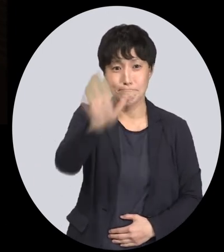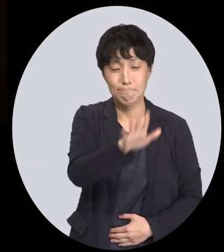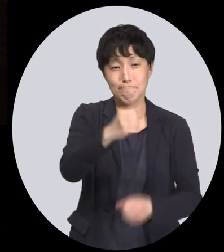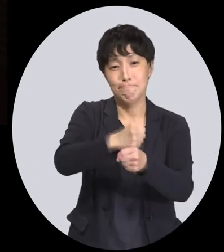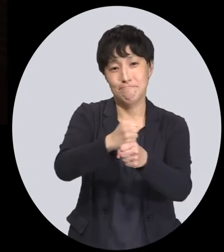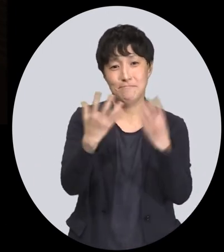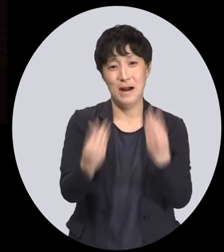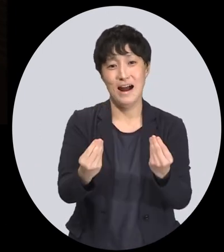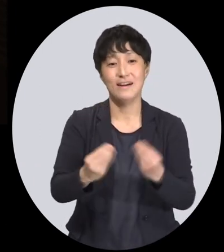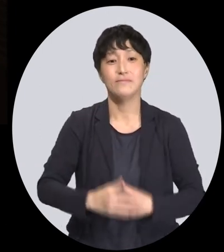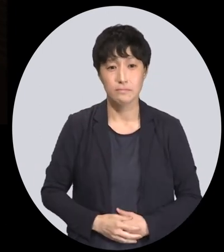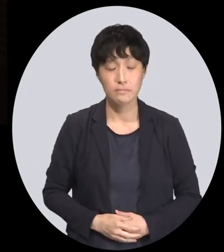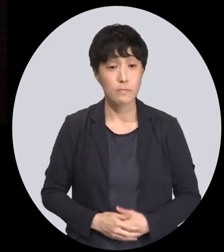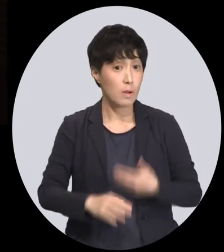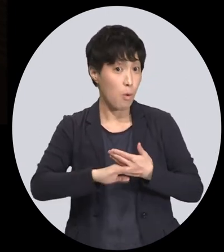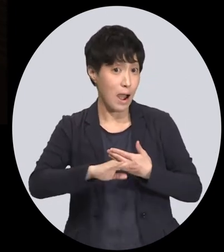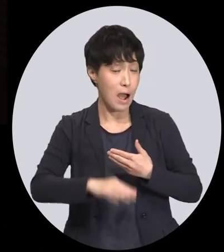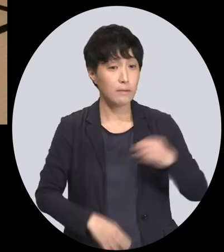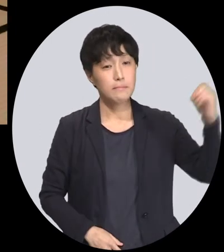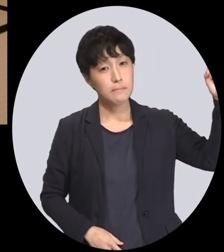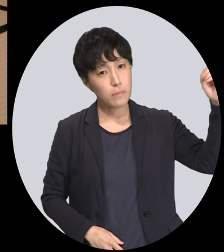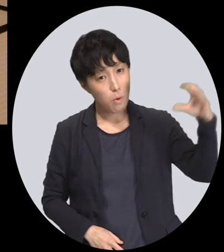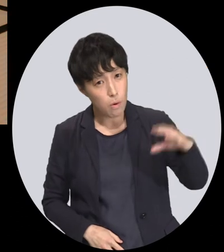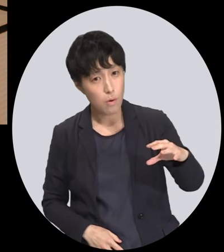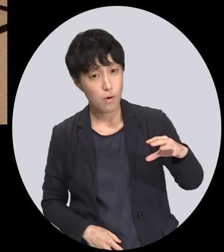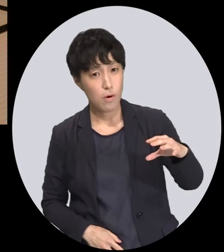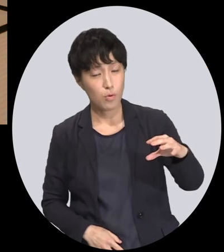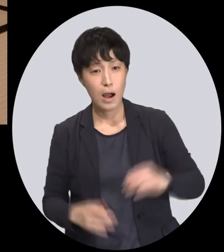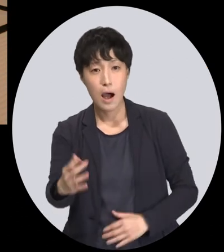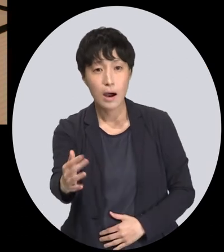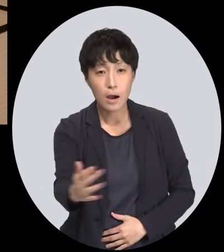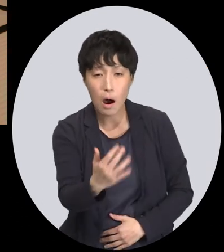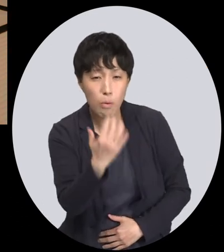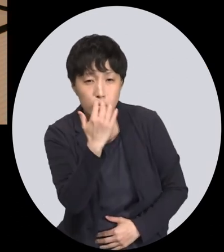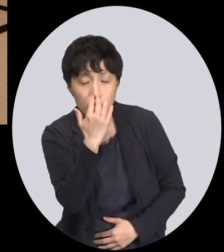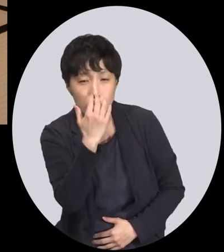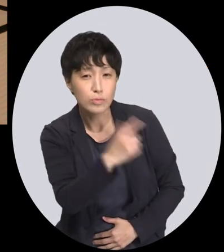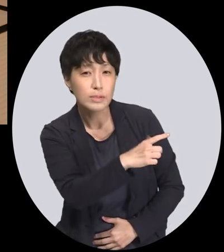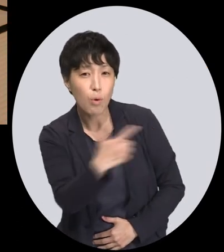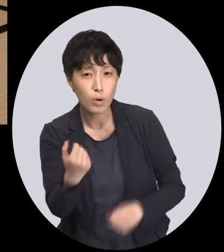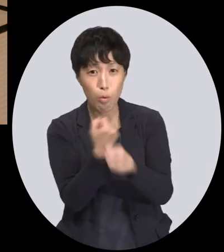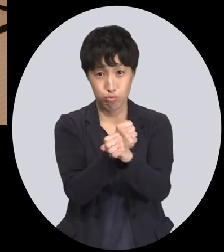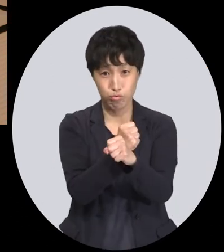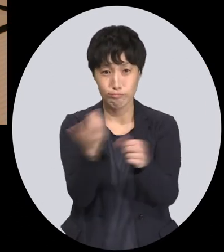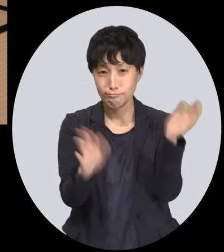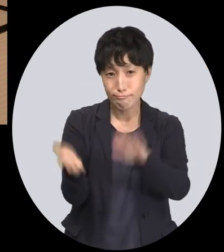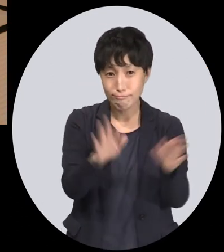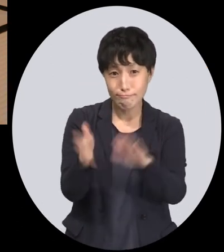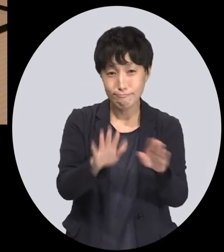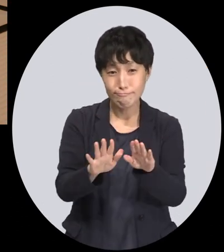でここに光の要素とか実はちょっと浩芳秒外かいろいろな要素を